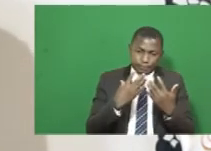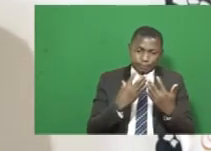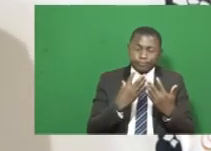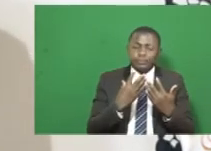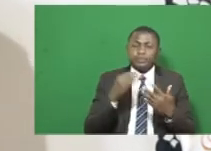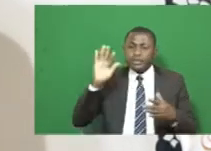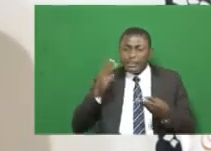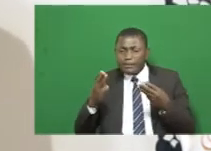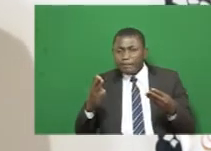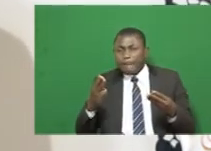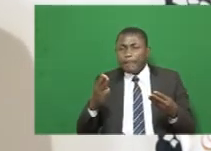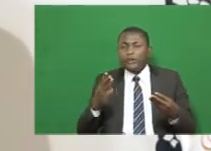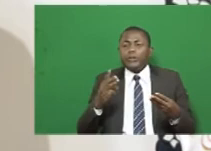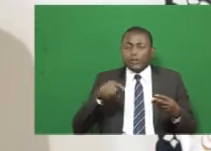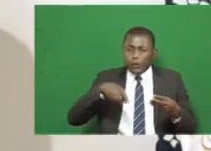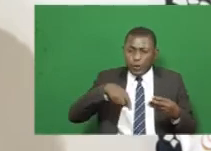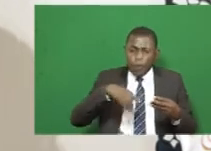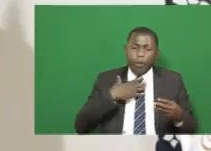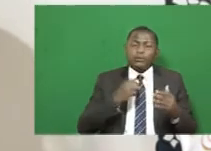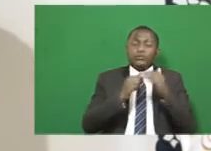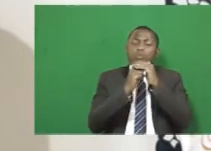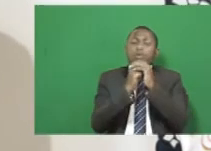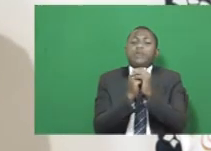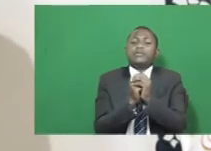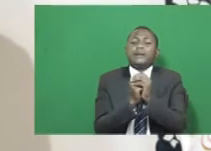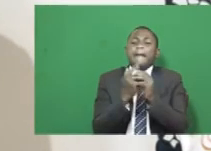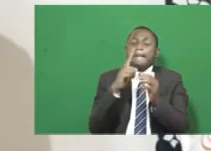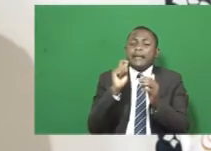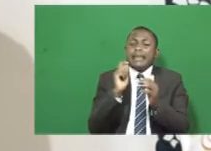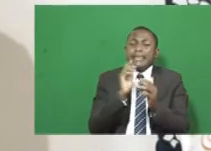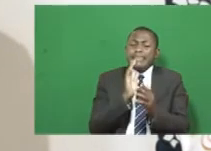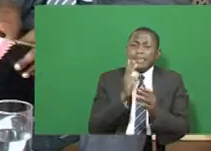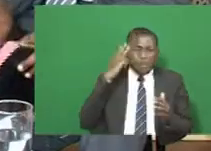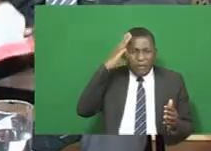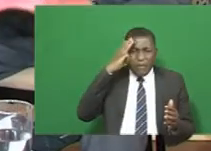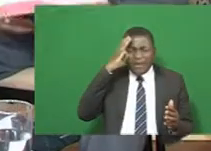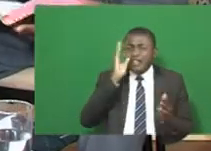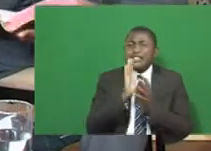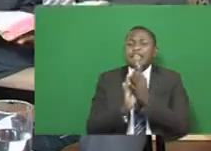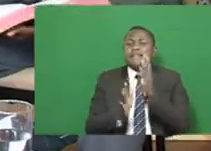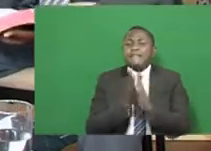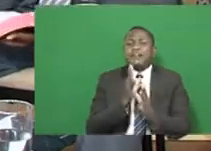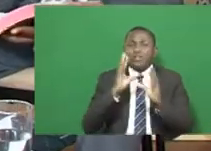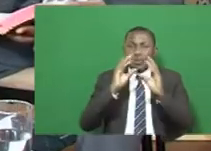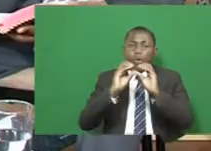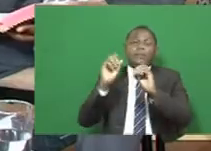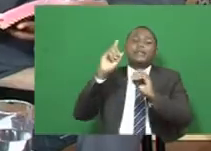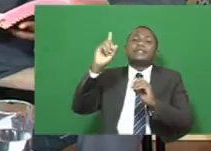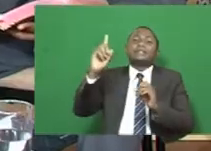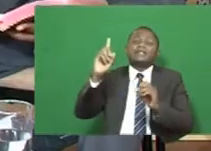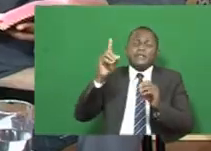But shungu dziri pamwoyo pavoka hadzizi dzekuteera chokwadi chamwari. Vanhu vane zvimwewo zvinangwa